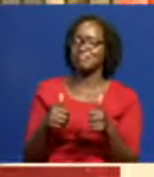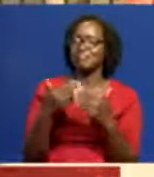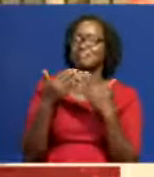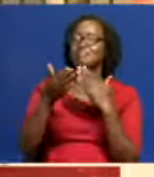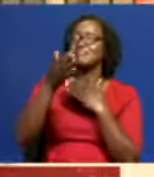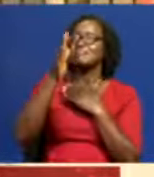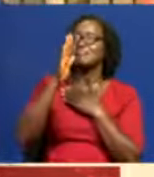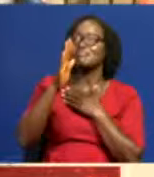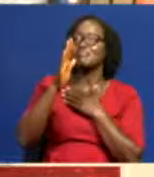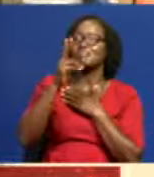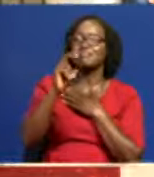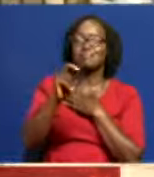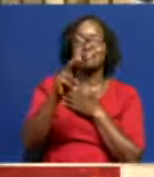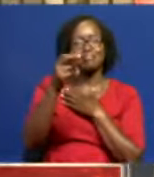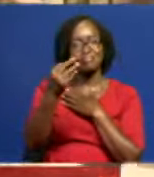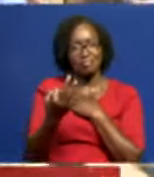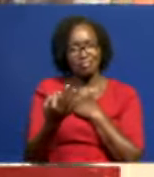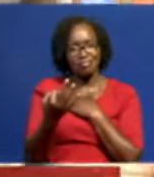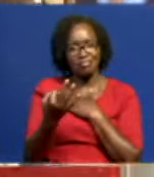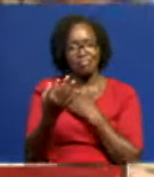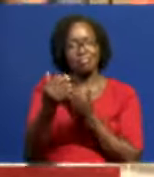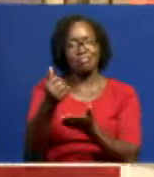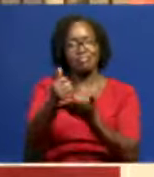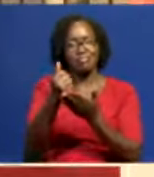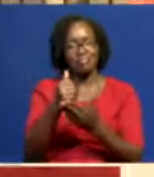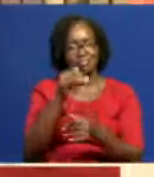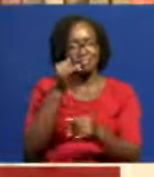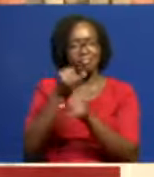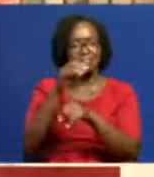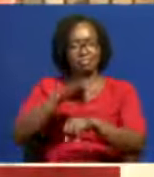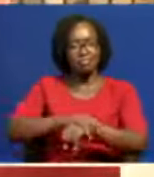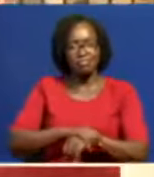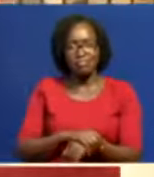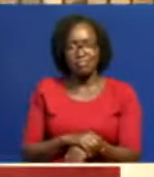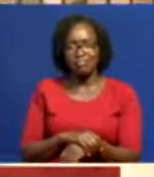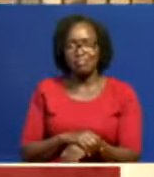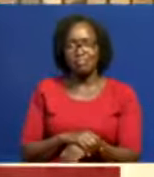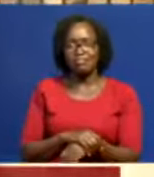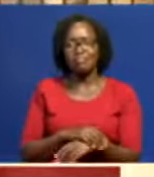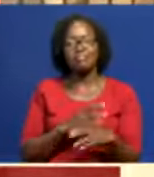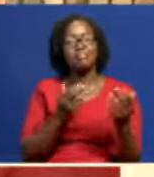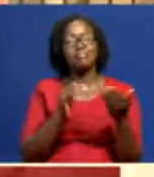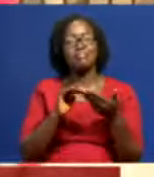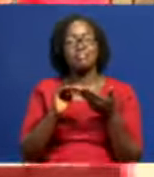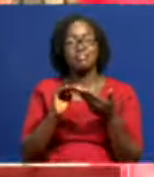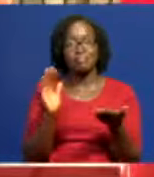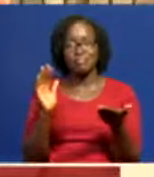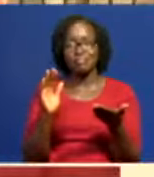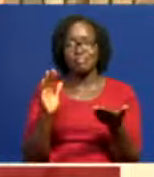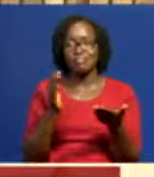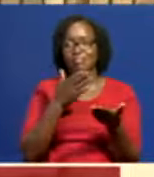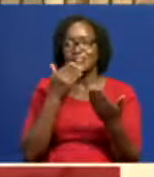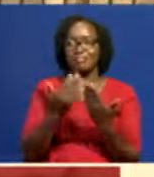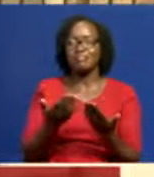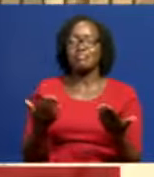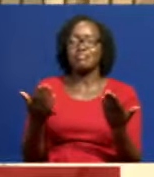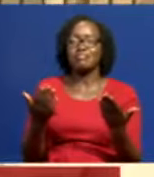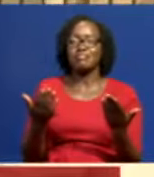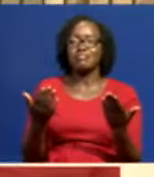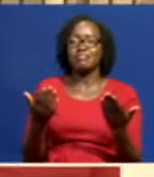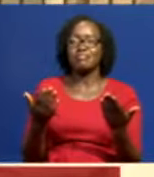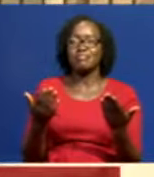in 2023 alinisaidia nikapata kazi. I'm expecting more better things.